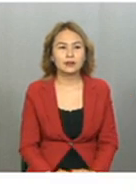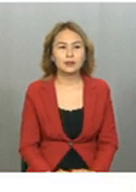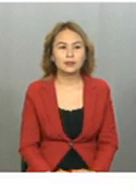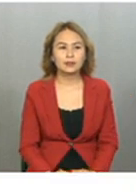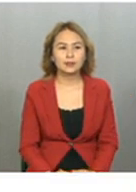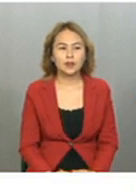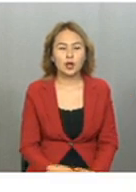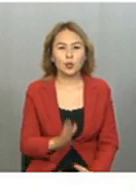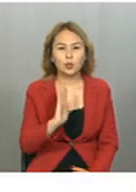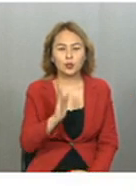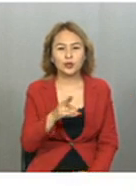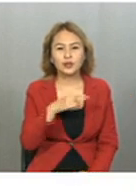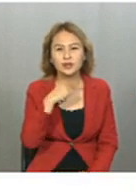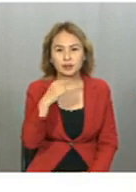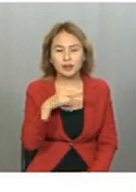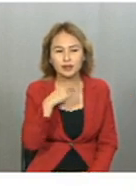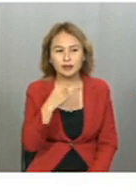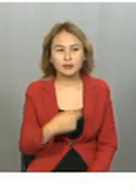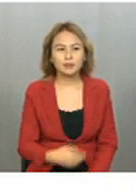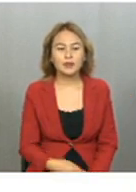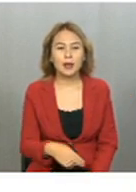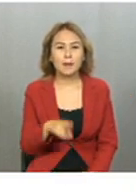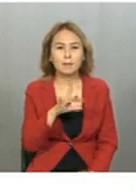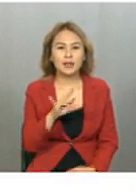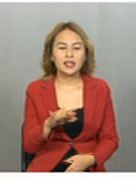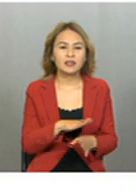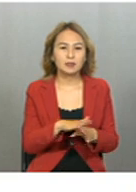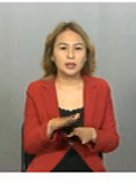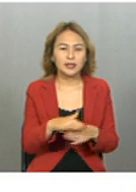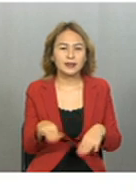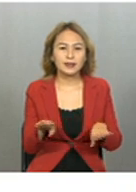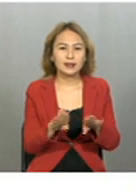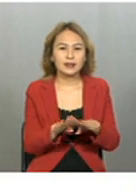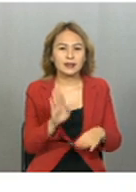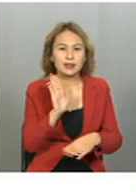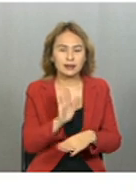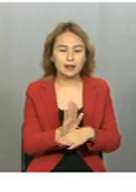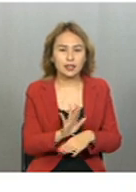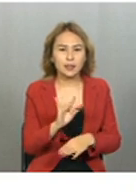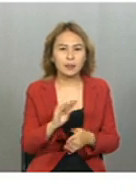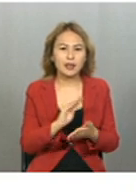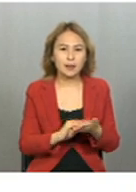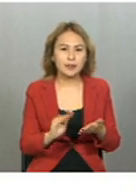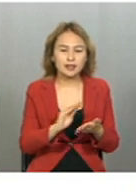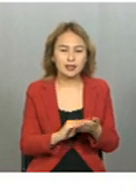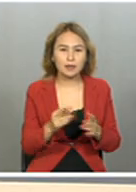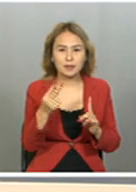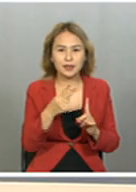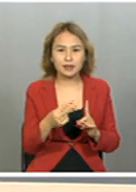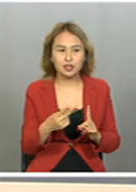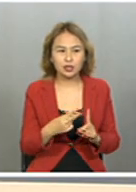Будьте внимательны, ребята, при выполнении таких заданий и при написании предложений.